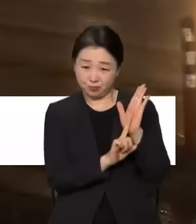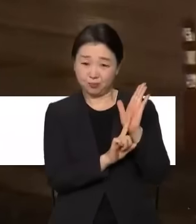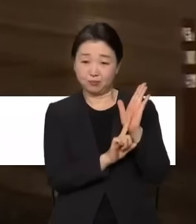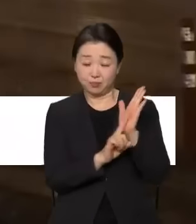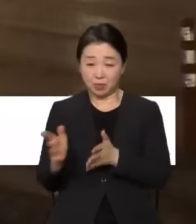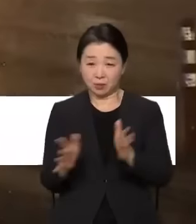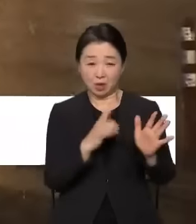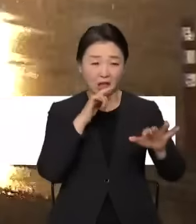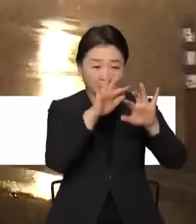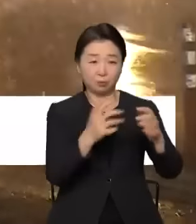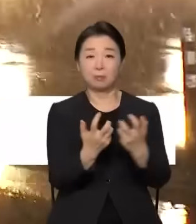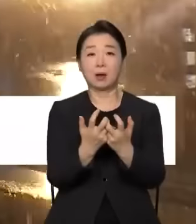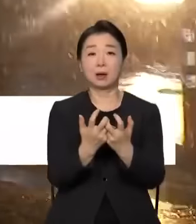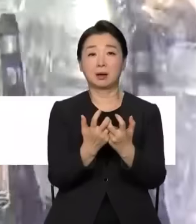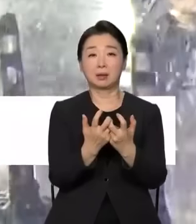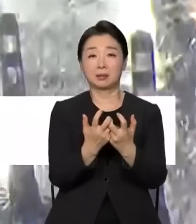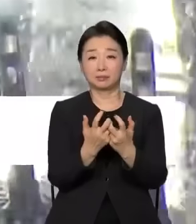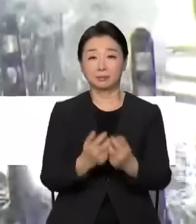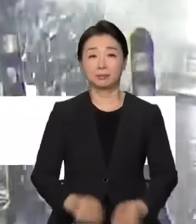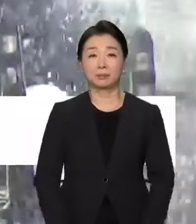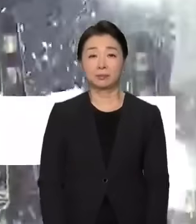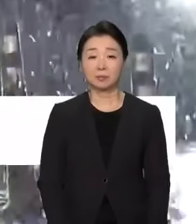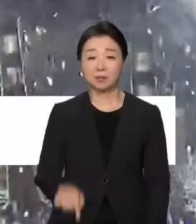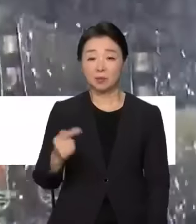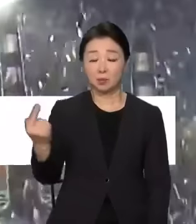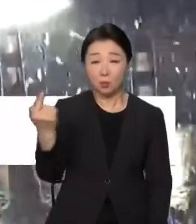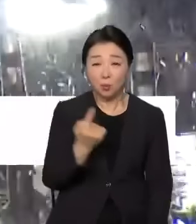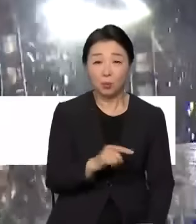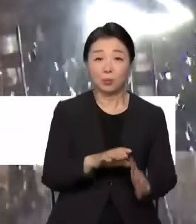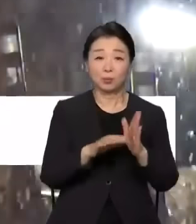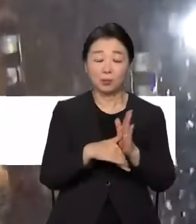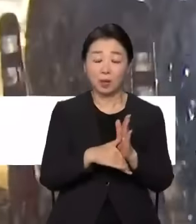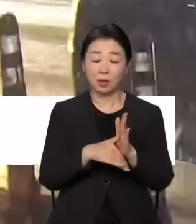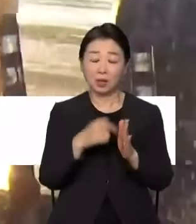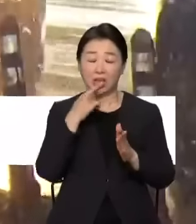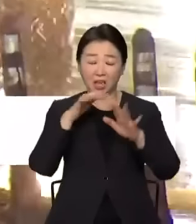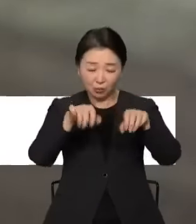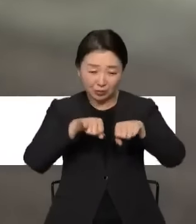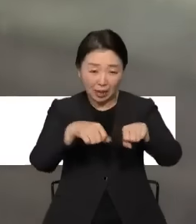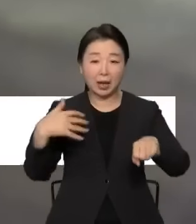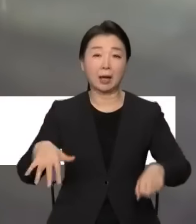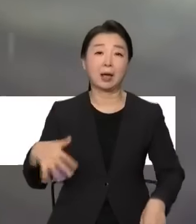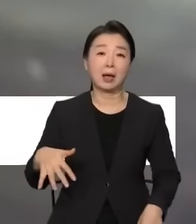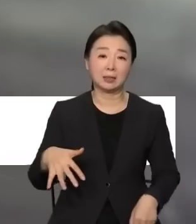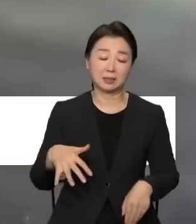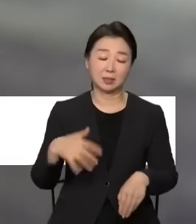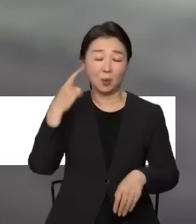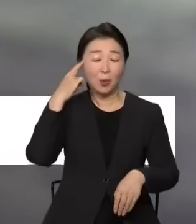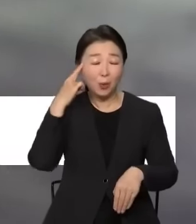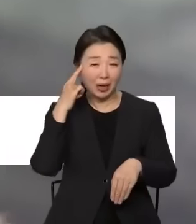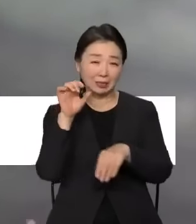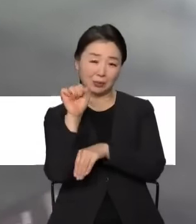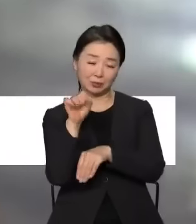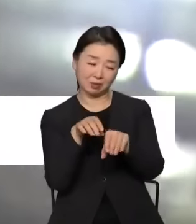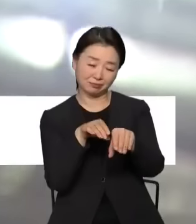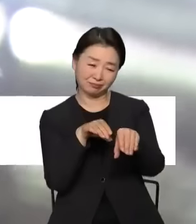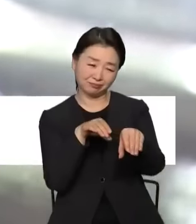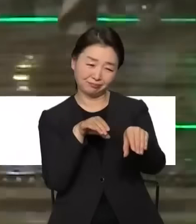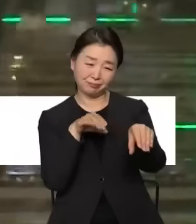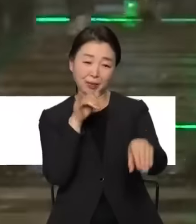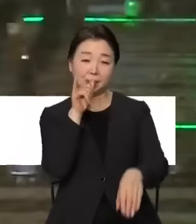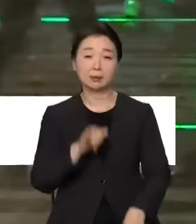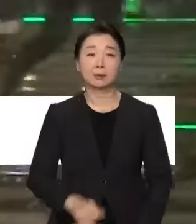있는 모습입니다. 저희 취재진도 이곳까지 오는 길에 제설이 미처 되지 않아서 차량들이 더디게 움직이는 모습도 볼 수